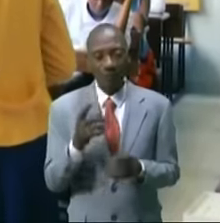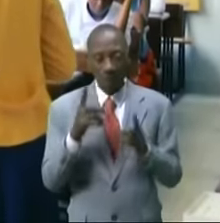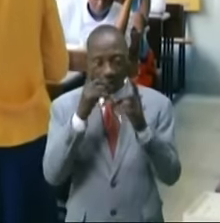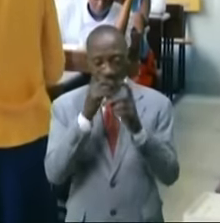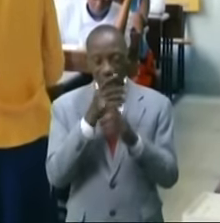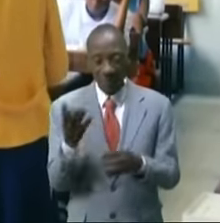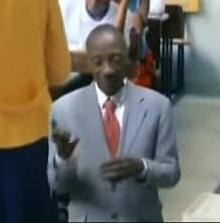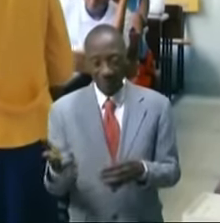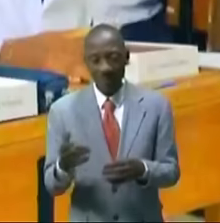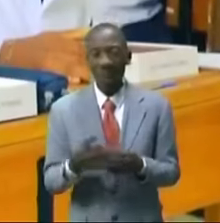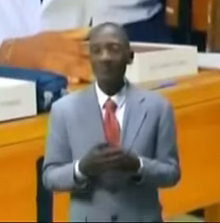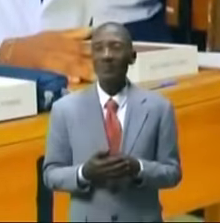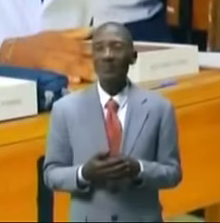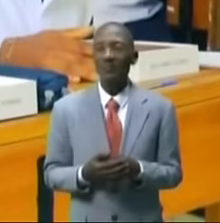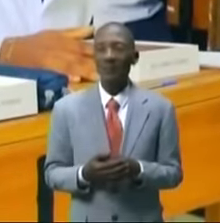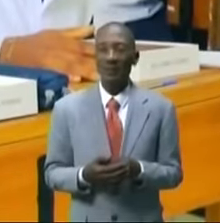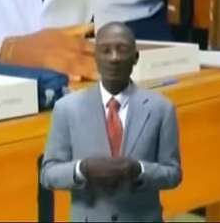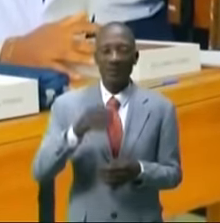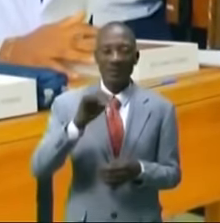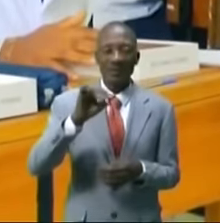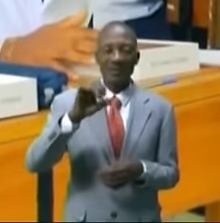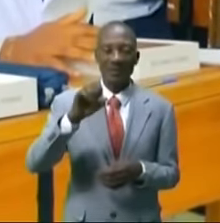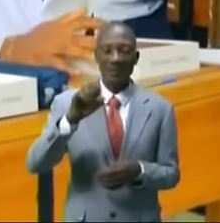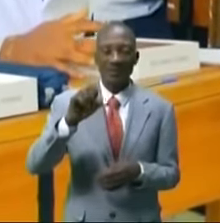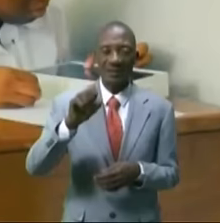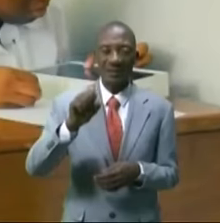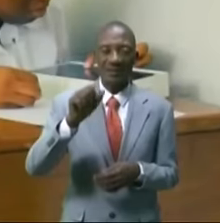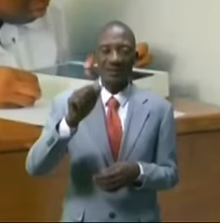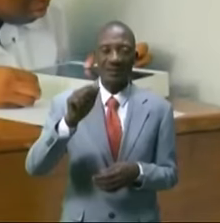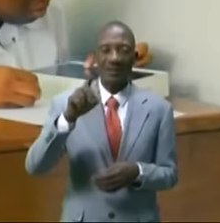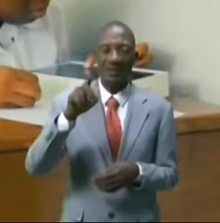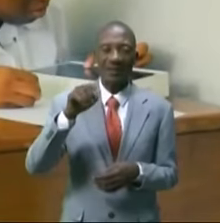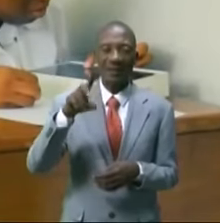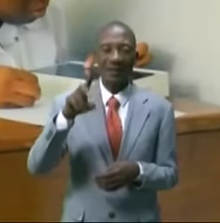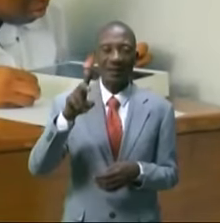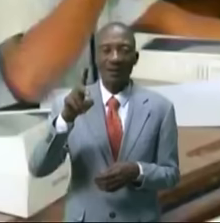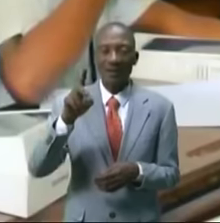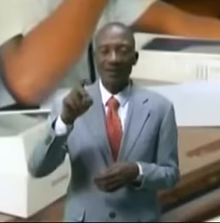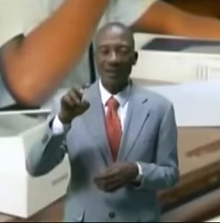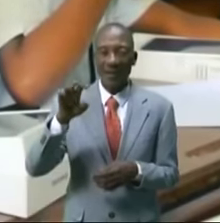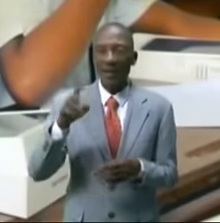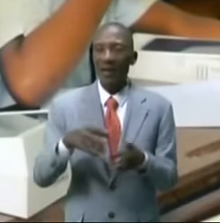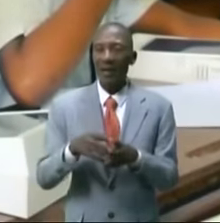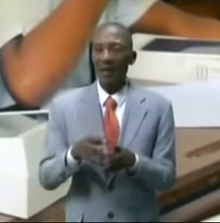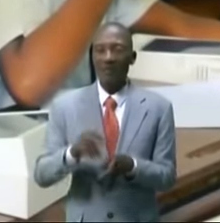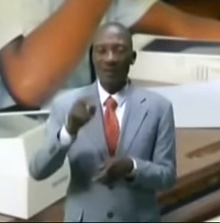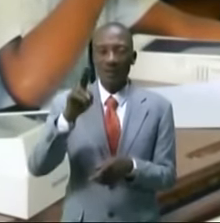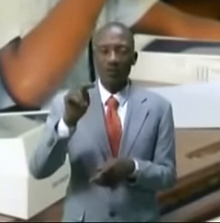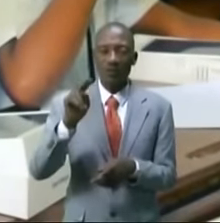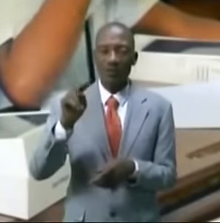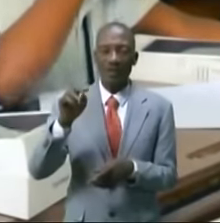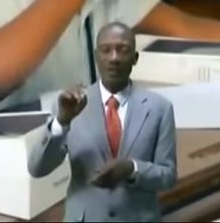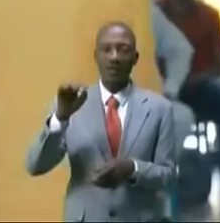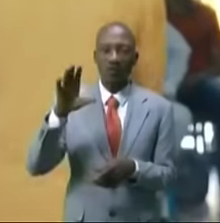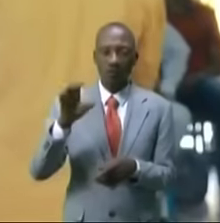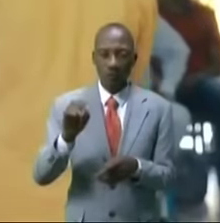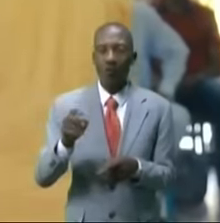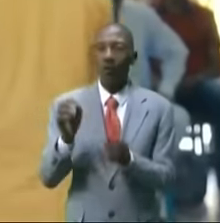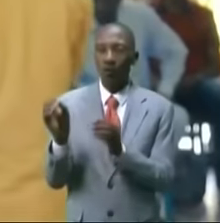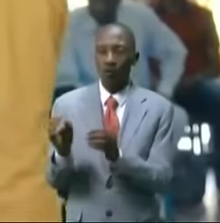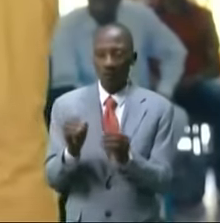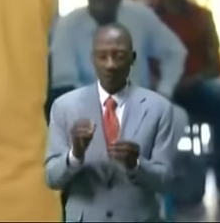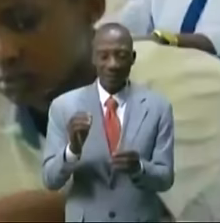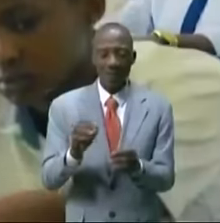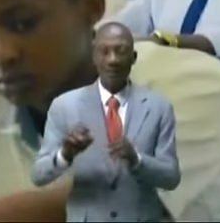Organisé par la LISADEL en synergie avec l'UNESCO, le concours des mathématiques au féminin retiendra 5 lauréates